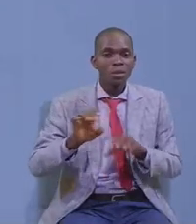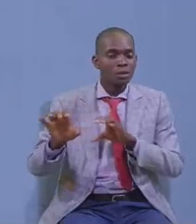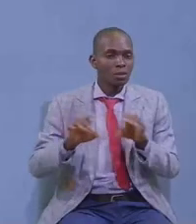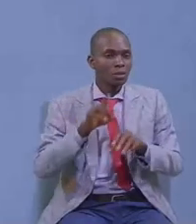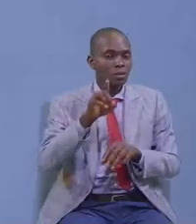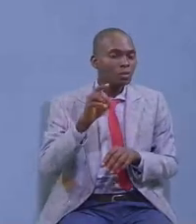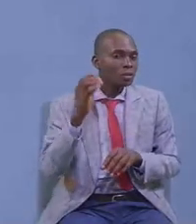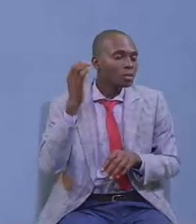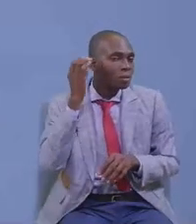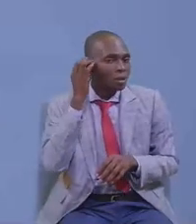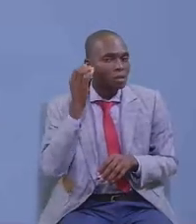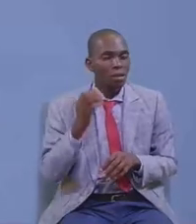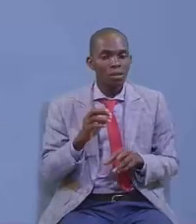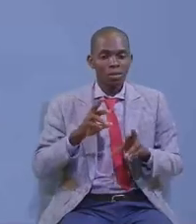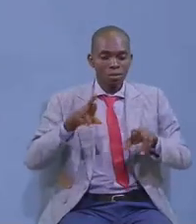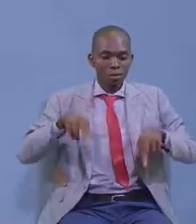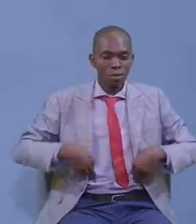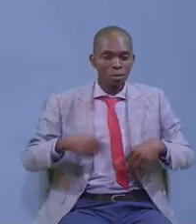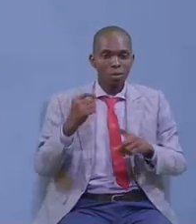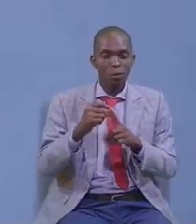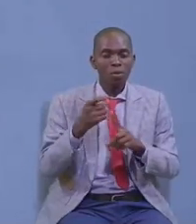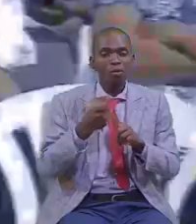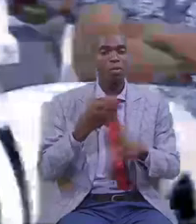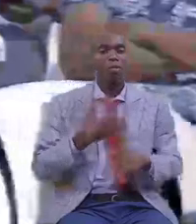Est-ce que vous entendez retraite dans ma voix?